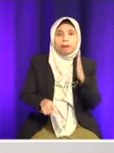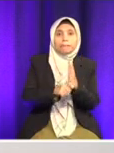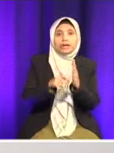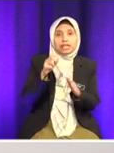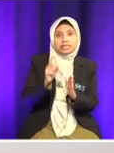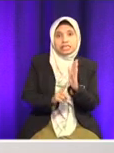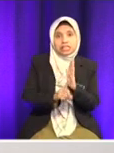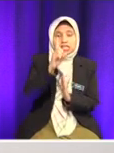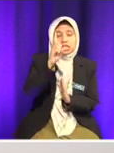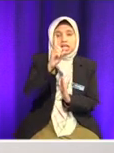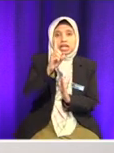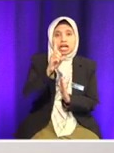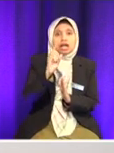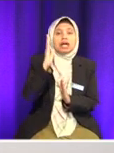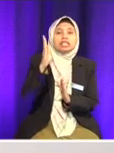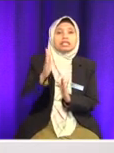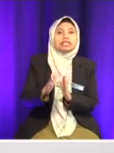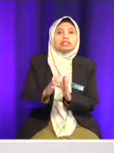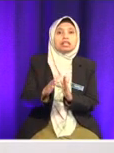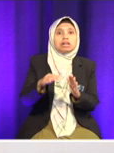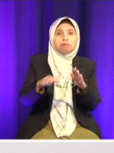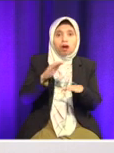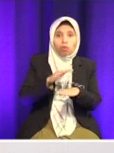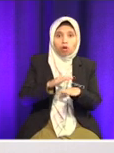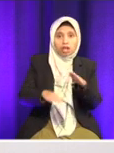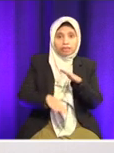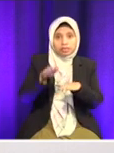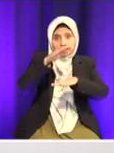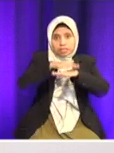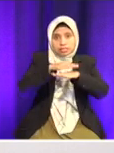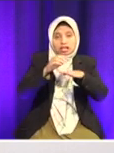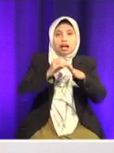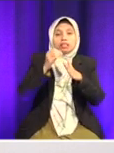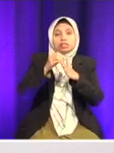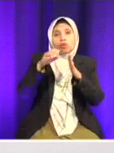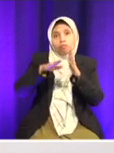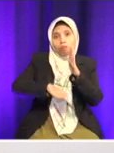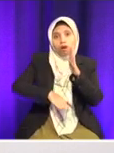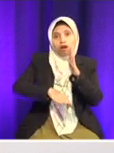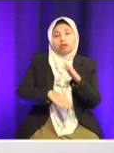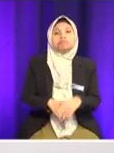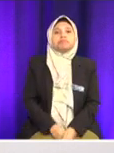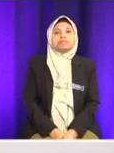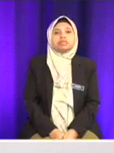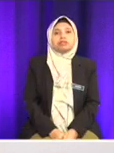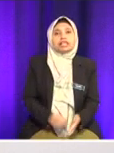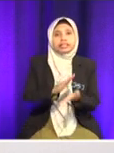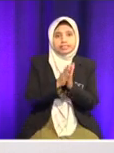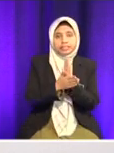makin ke atas atau makin ke bawah makin ke atas makin ke atas